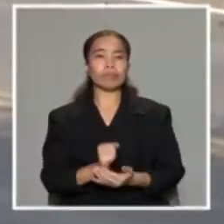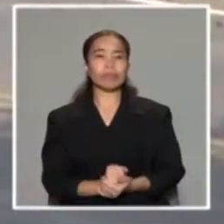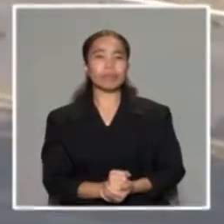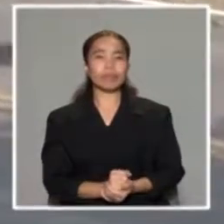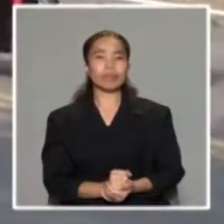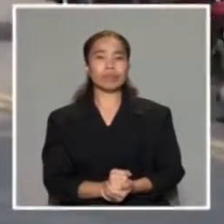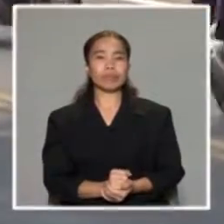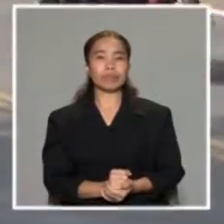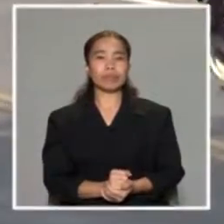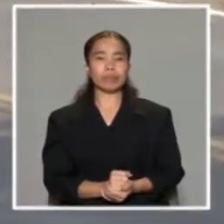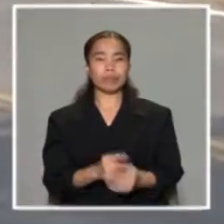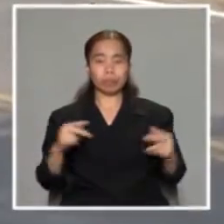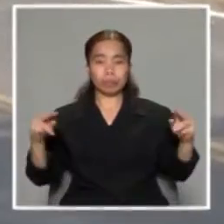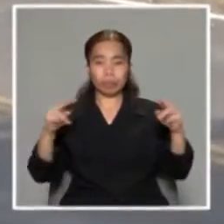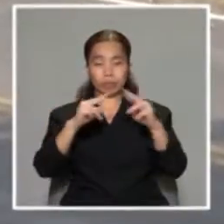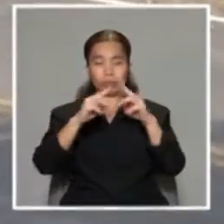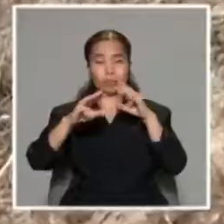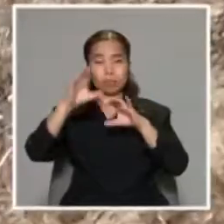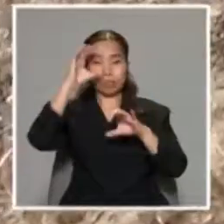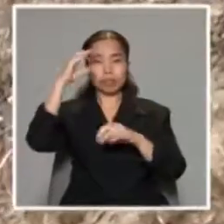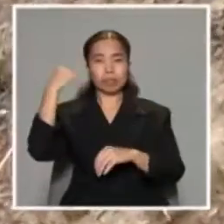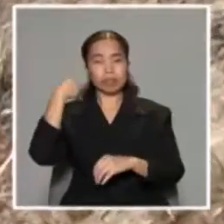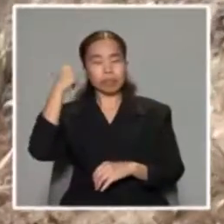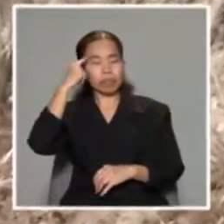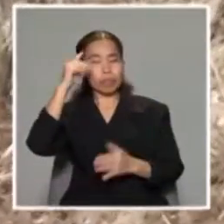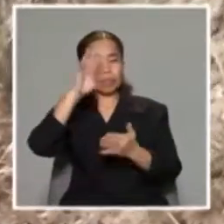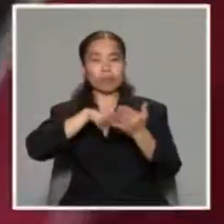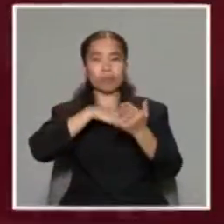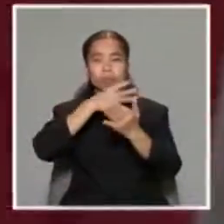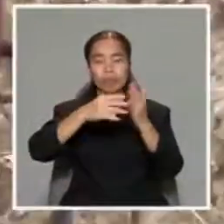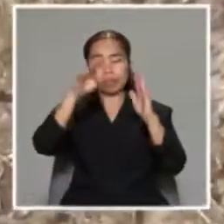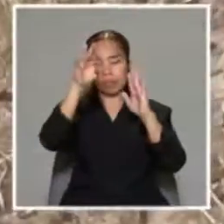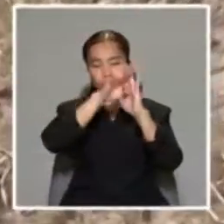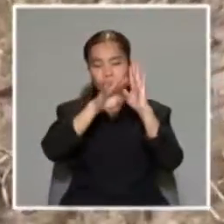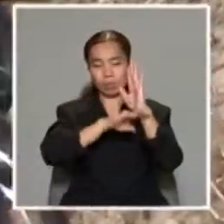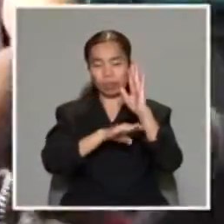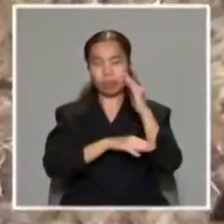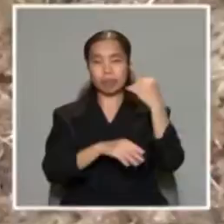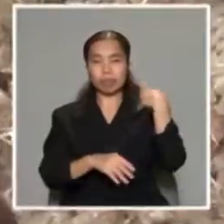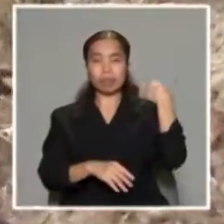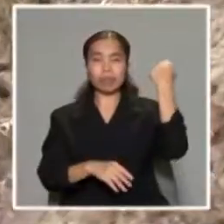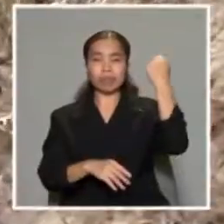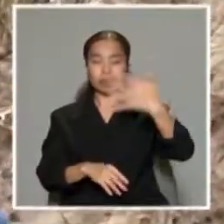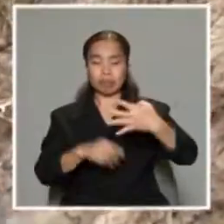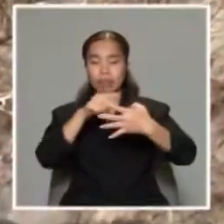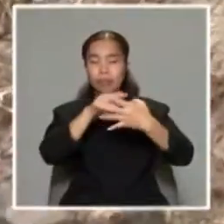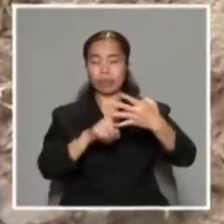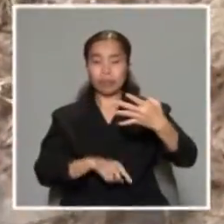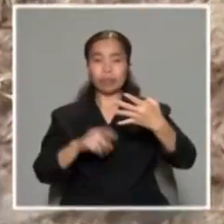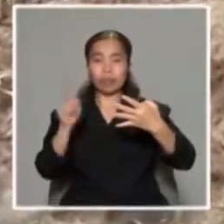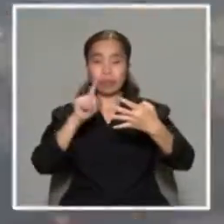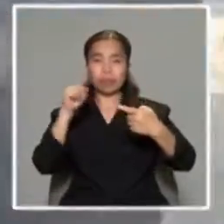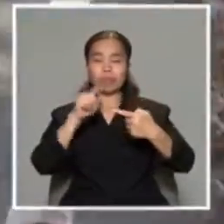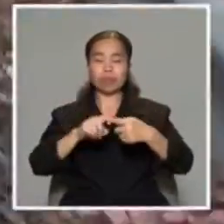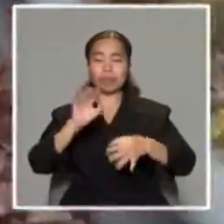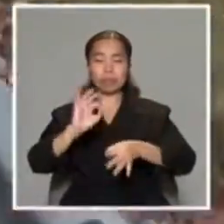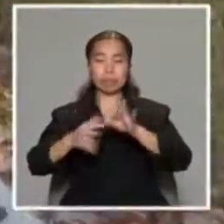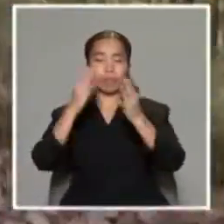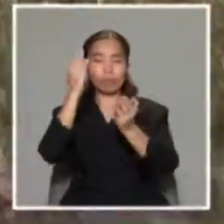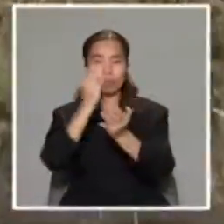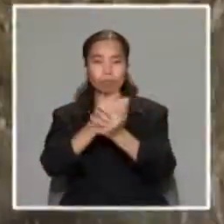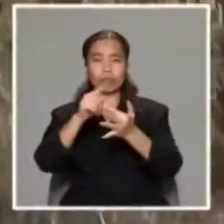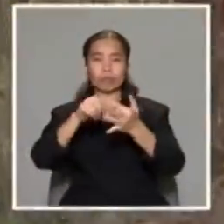ด้านกระทรวงมหาดไทยวาง3มาตรการเชิงพื้นที่4มาตรการการบริหารจัดการกลุ่มการเผาทำ